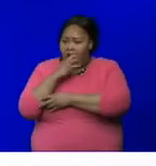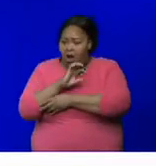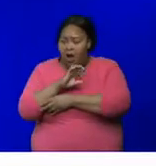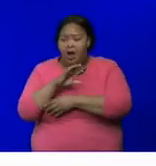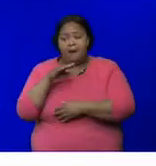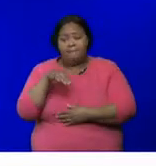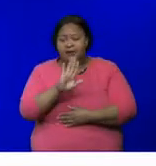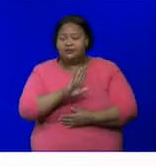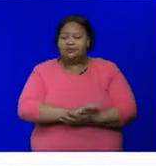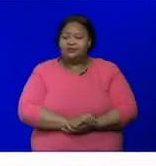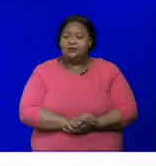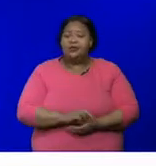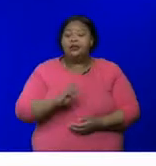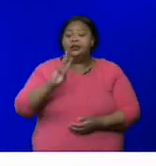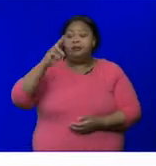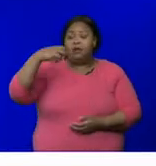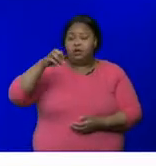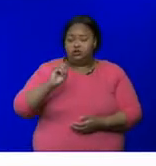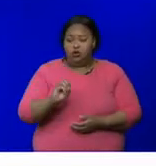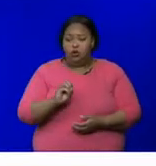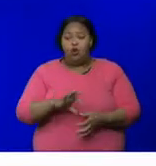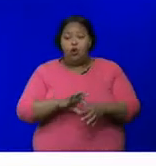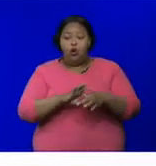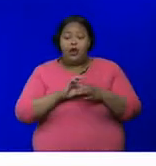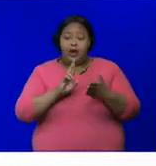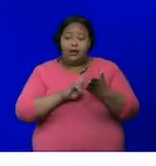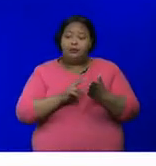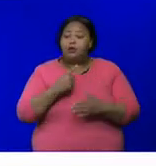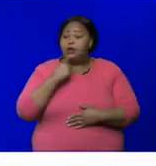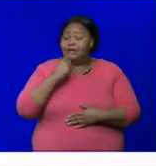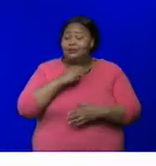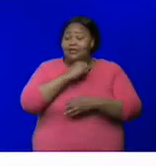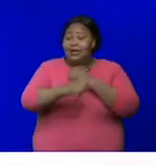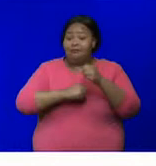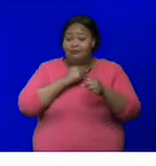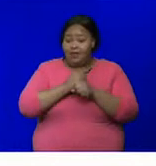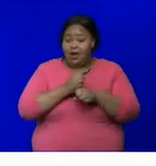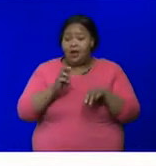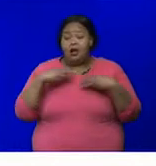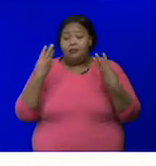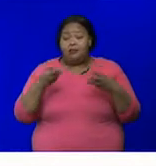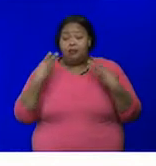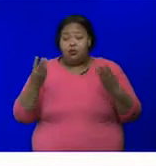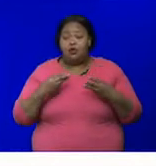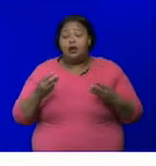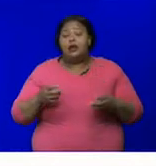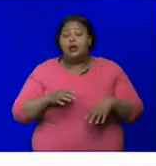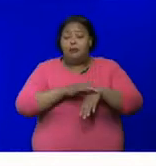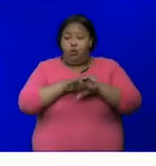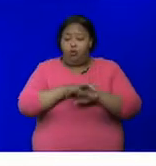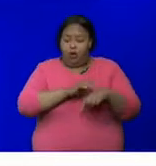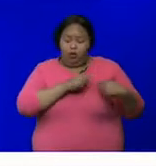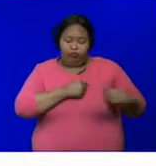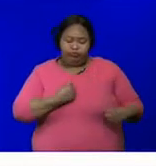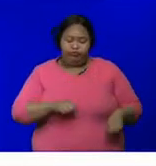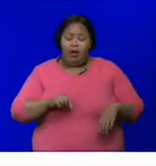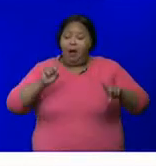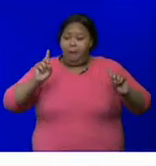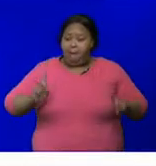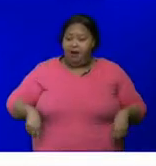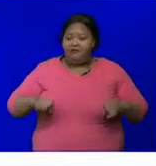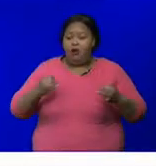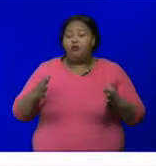yakamhlabuhlangene tempilo World Health Organization uthi ngeminyaka tifo tenhlitiyo tibulela abantu abangetulu kwa 17 million emhlabeni